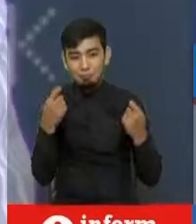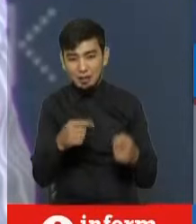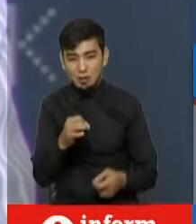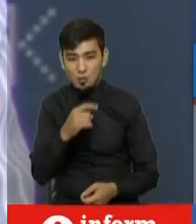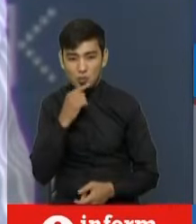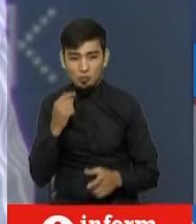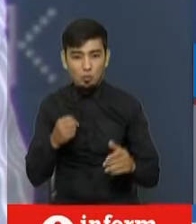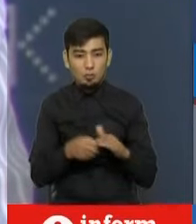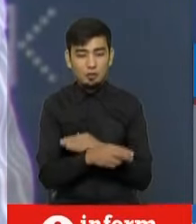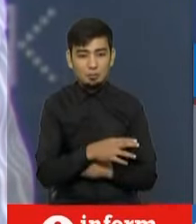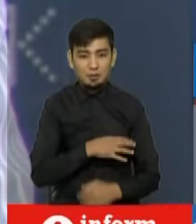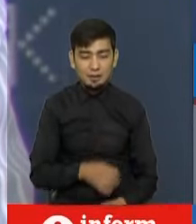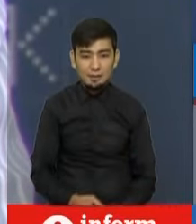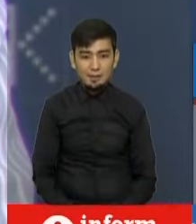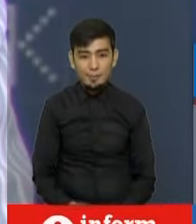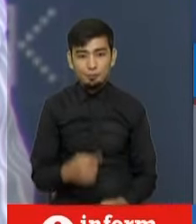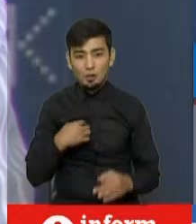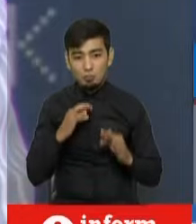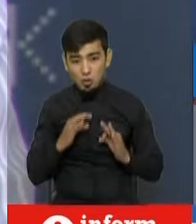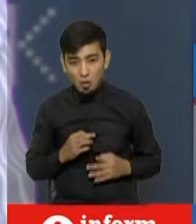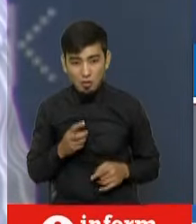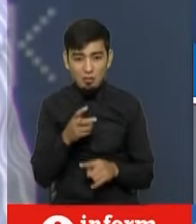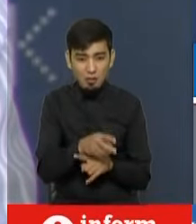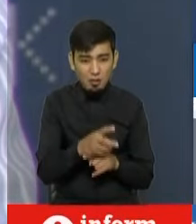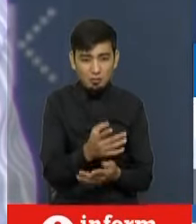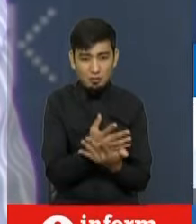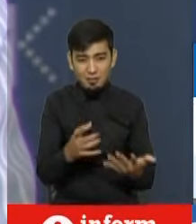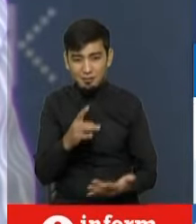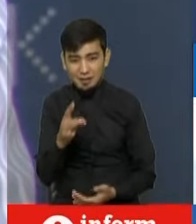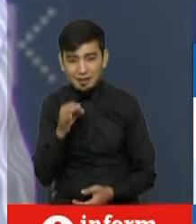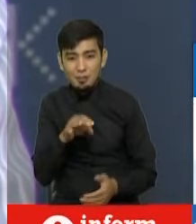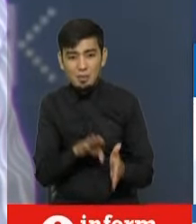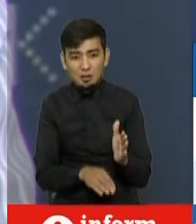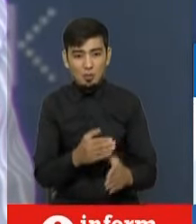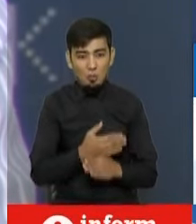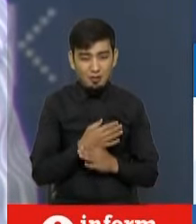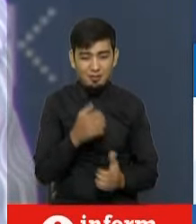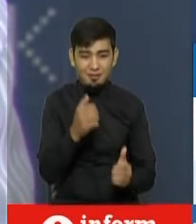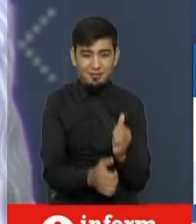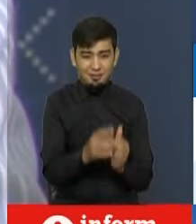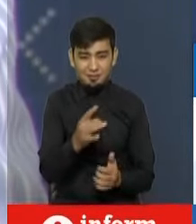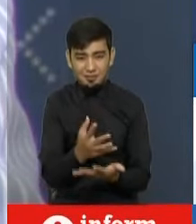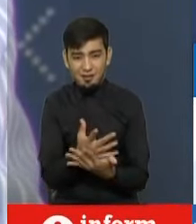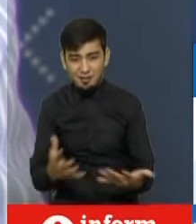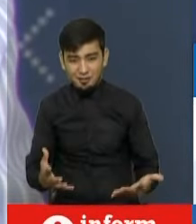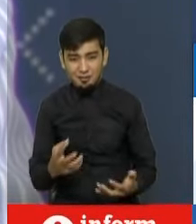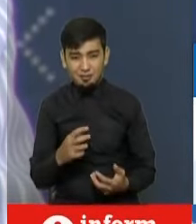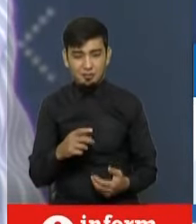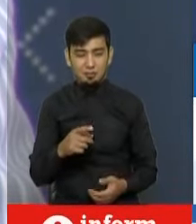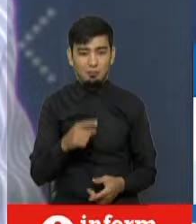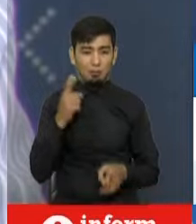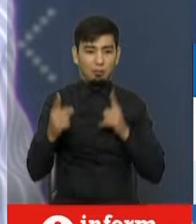России. К прокурорам столько раз ходили, безрезультатно. Каждый раз какие-то отговорки от